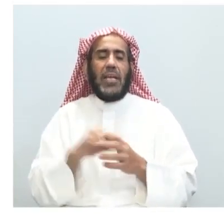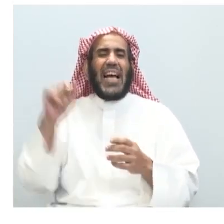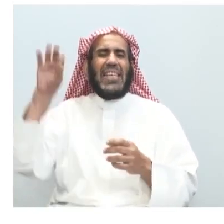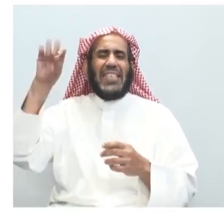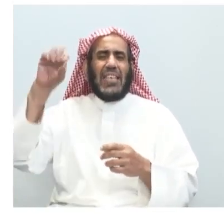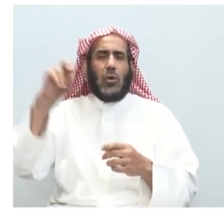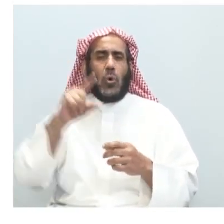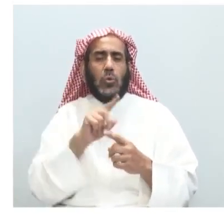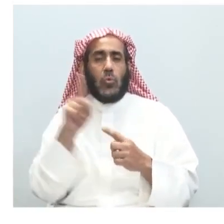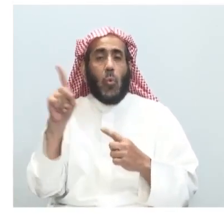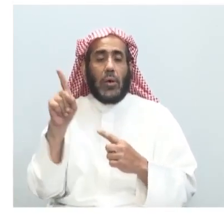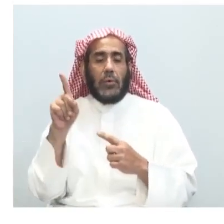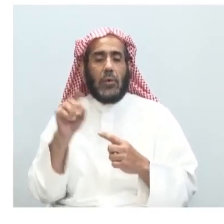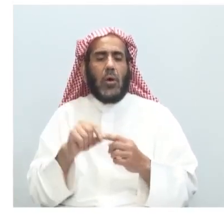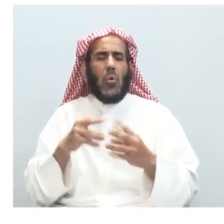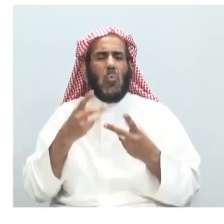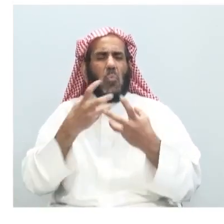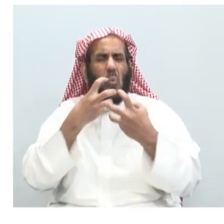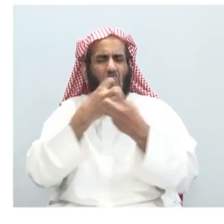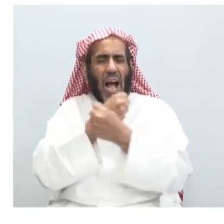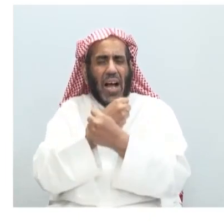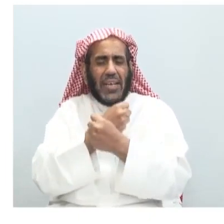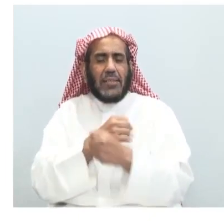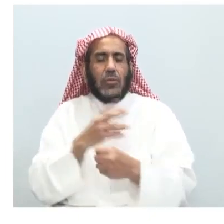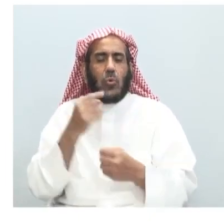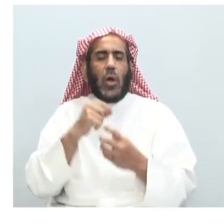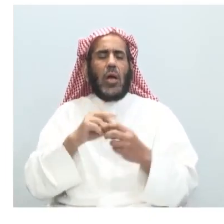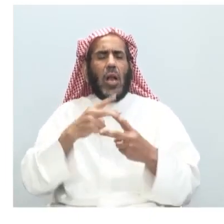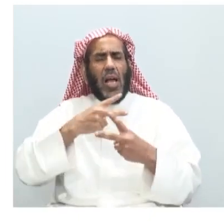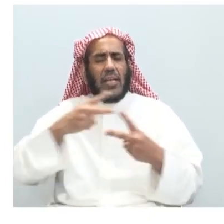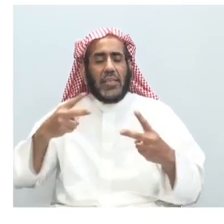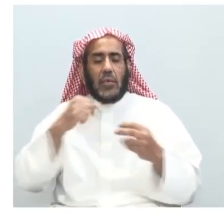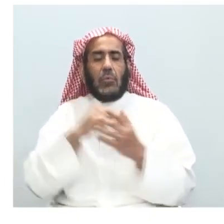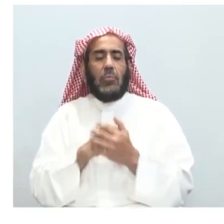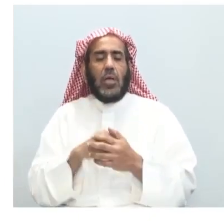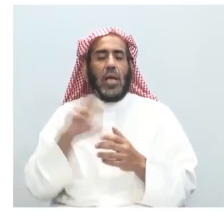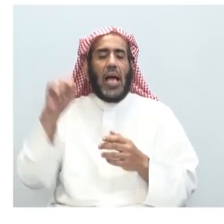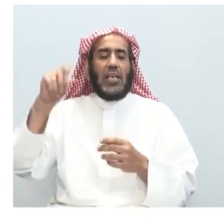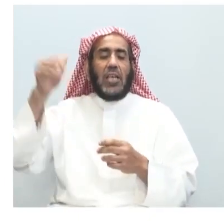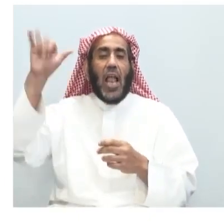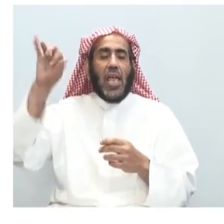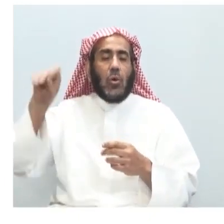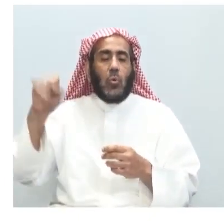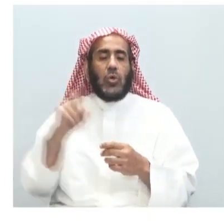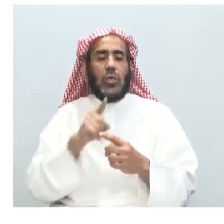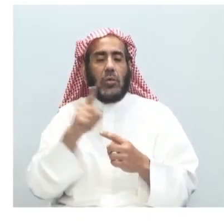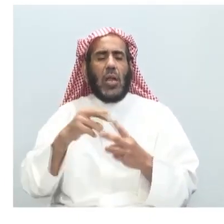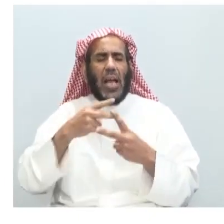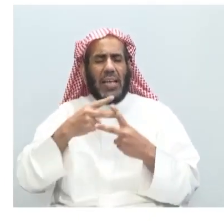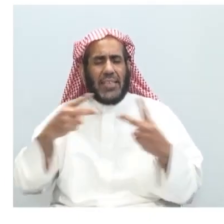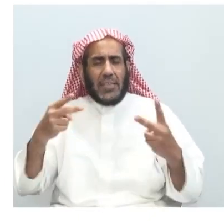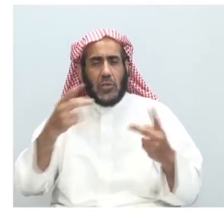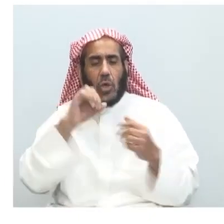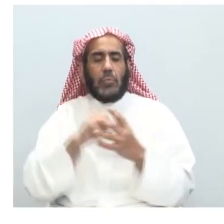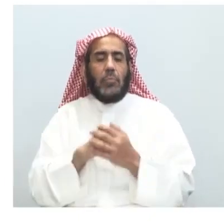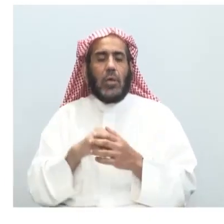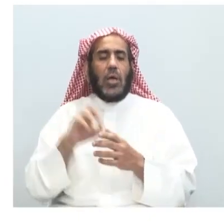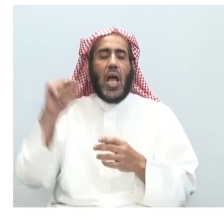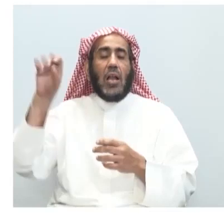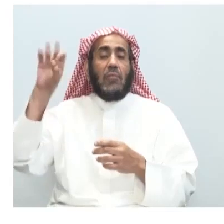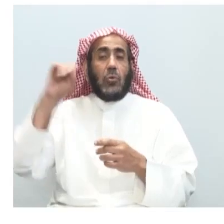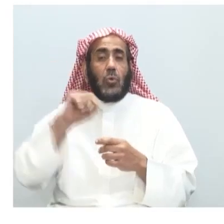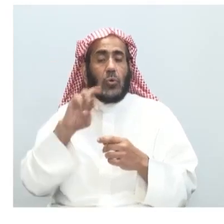السيليلوز وايضا معقد احسنتم اذا سكر عديد التسكر الجليكوجين ايضا عديد التسكر